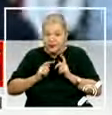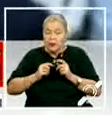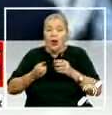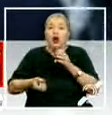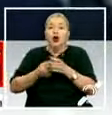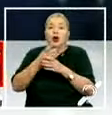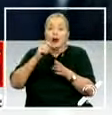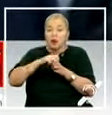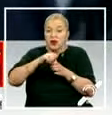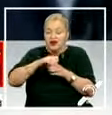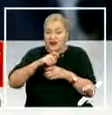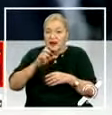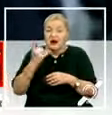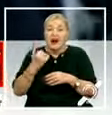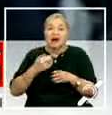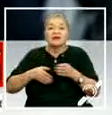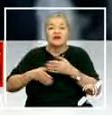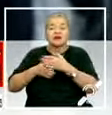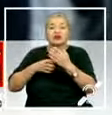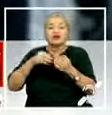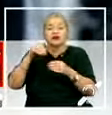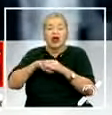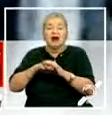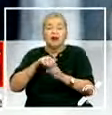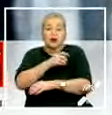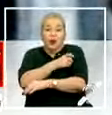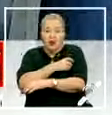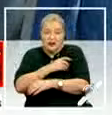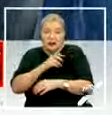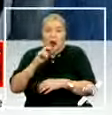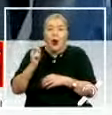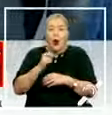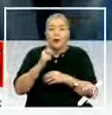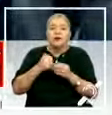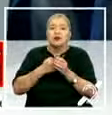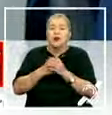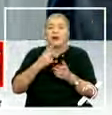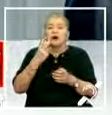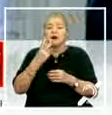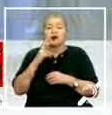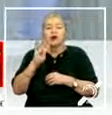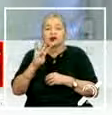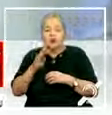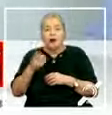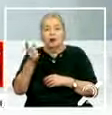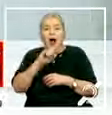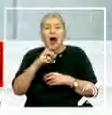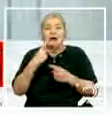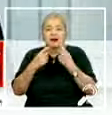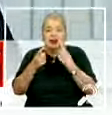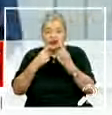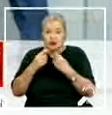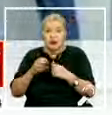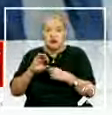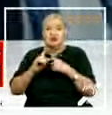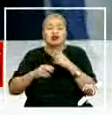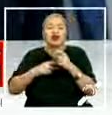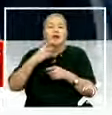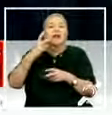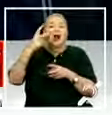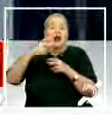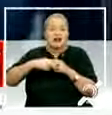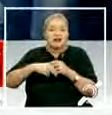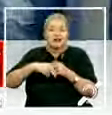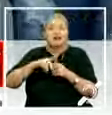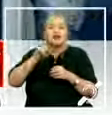amendamente care să fie susținute La comisie între 18 și 24 vor avea loc noi dezbateri și abia la finele